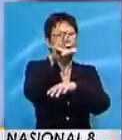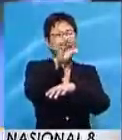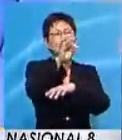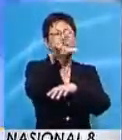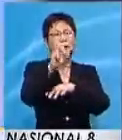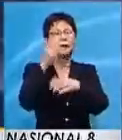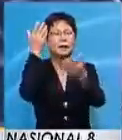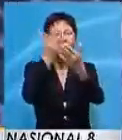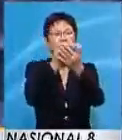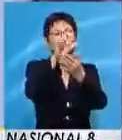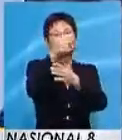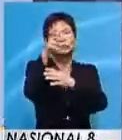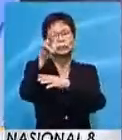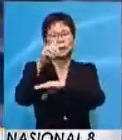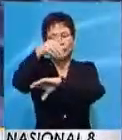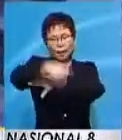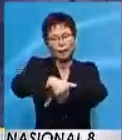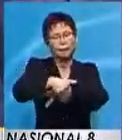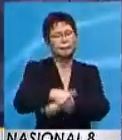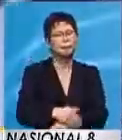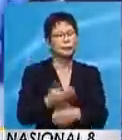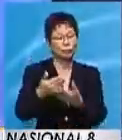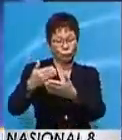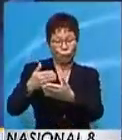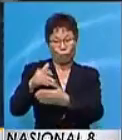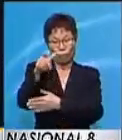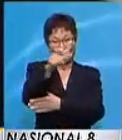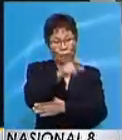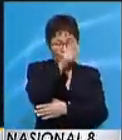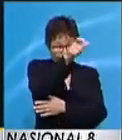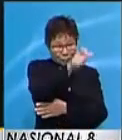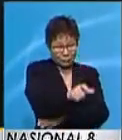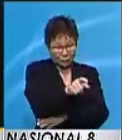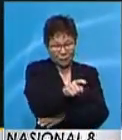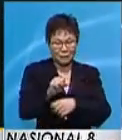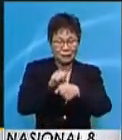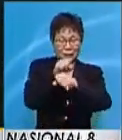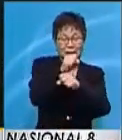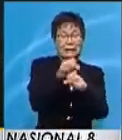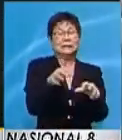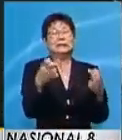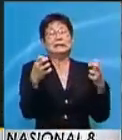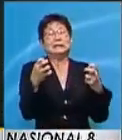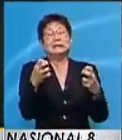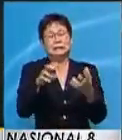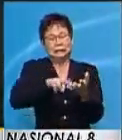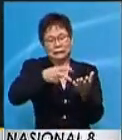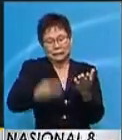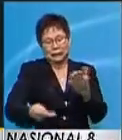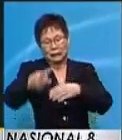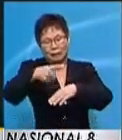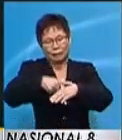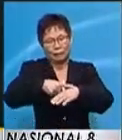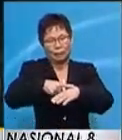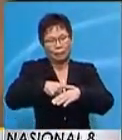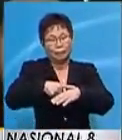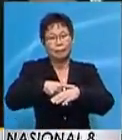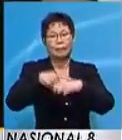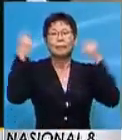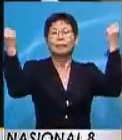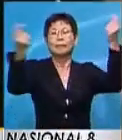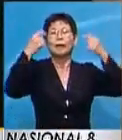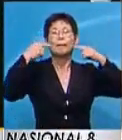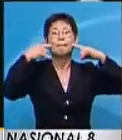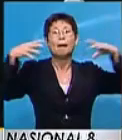malam pada tarikh tersebut. Sebelum ini, tertuduh mendakwa mangsa diserang sawan dan terjatuh ketika perayaan Taipusam di Batu